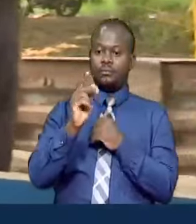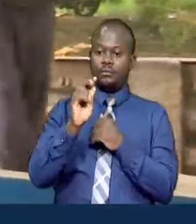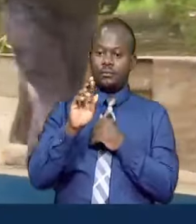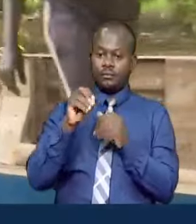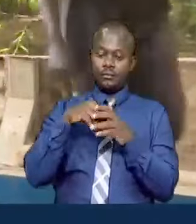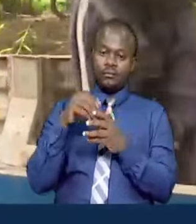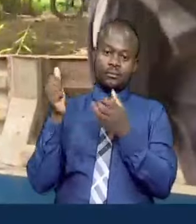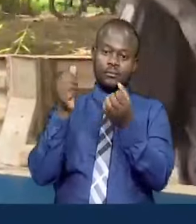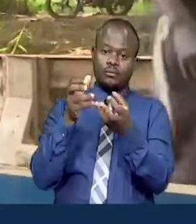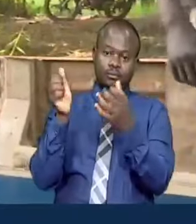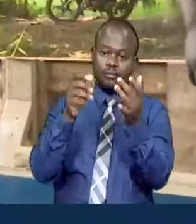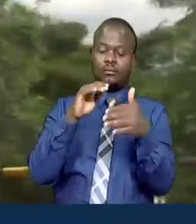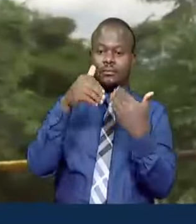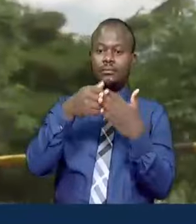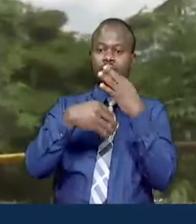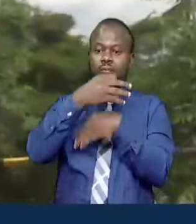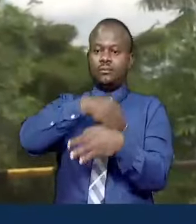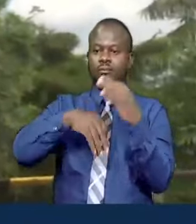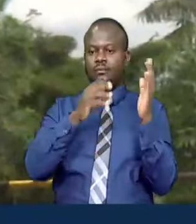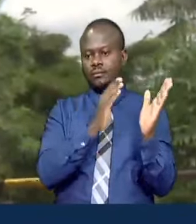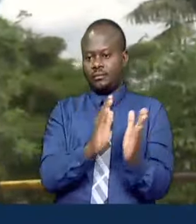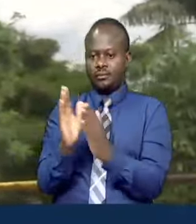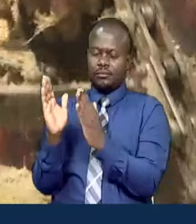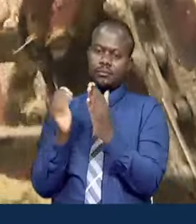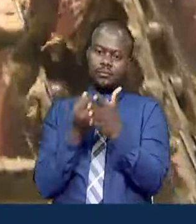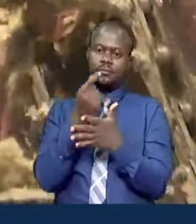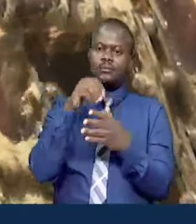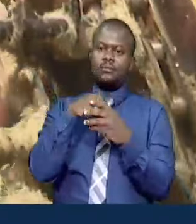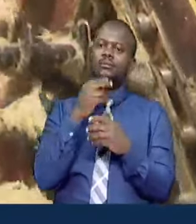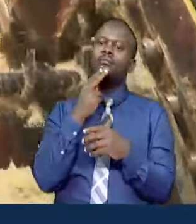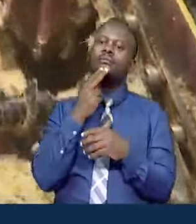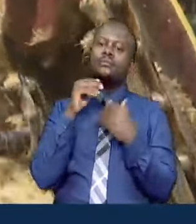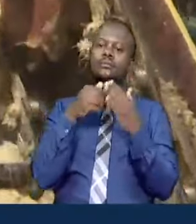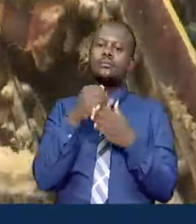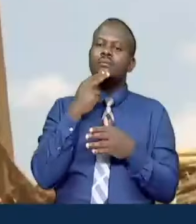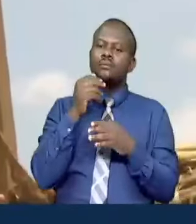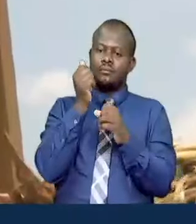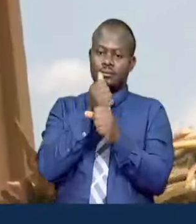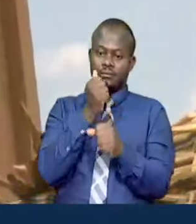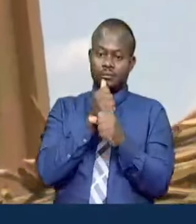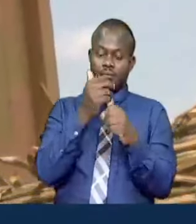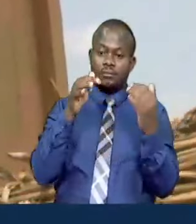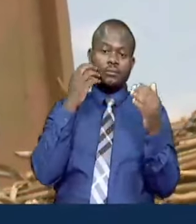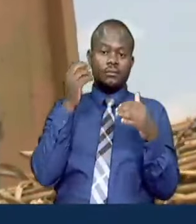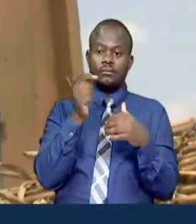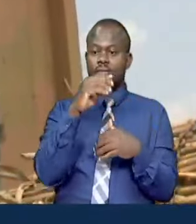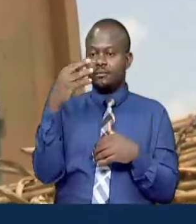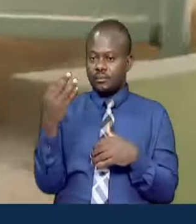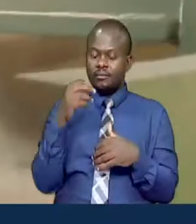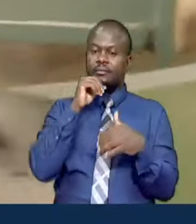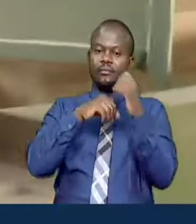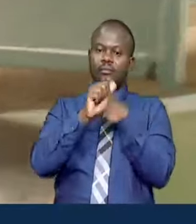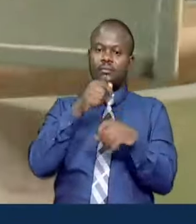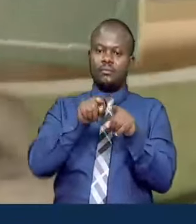barapakiza imodoka ibisheke zikabijyana ku ruganda rubitunganya rukabibyazamo isukari rwa Kabuye Sugar Works. Hari hashize amezi asaga atatu nta mirimo